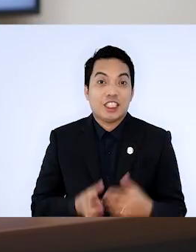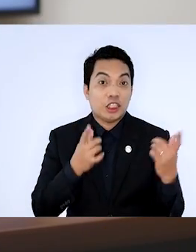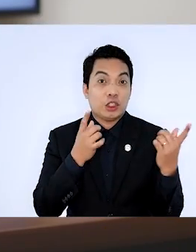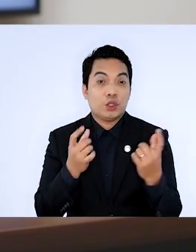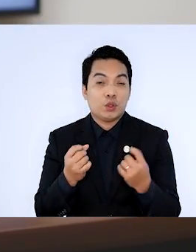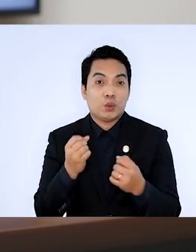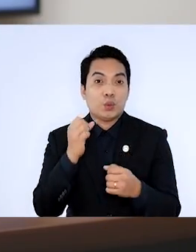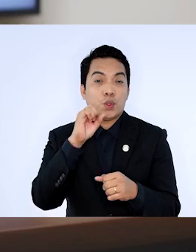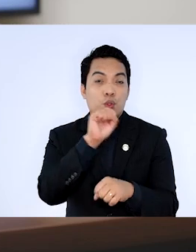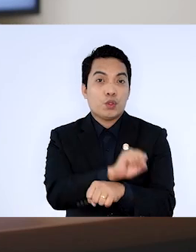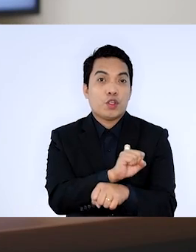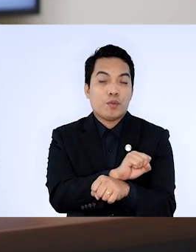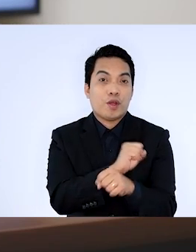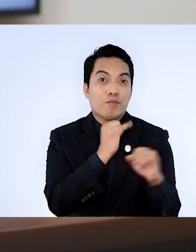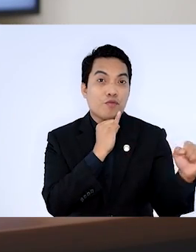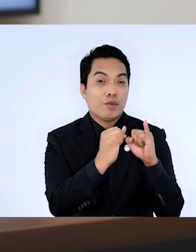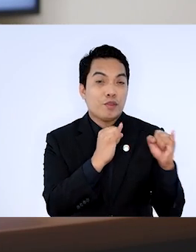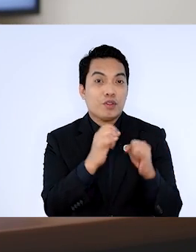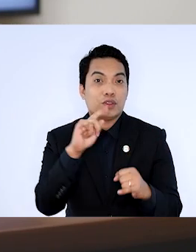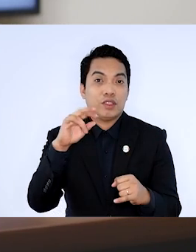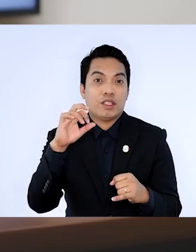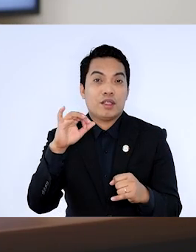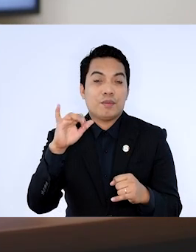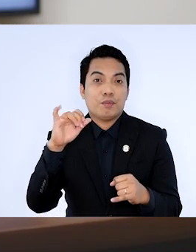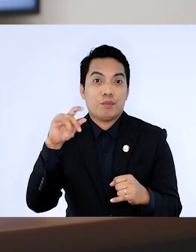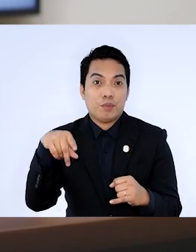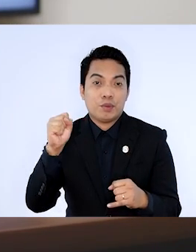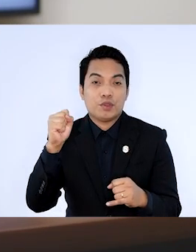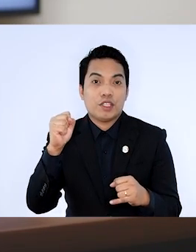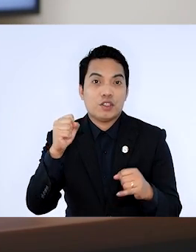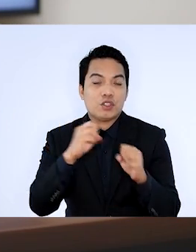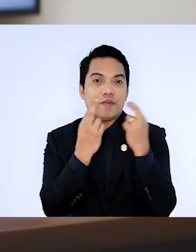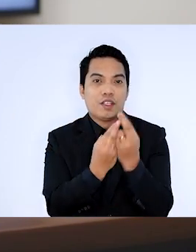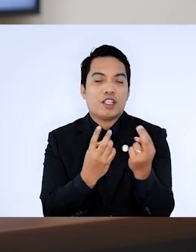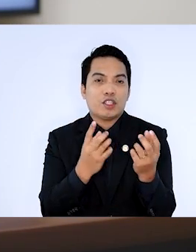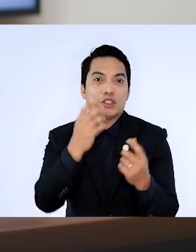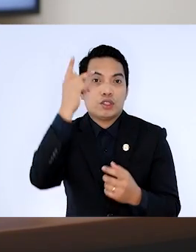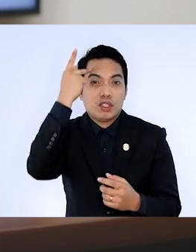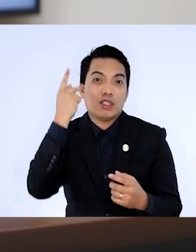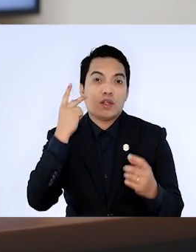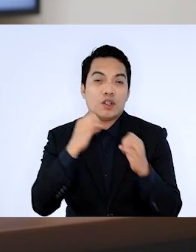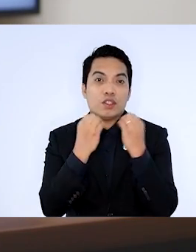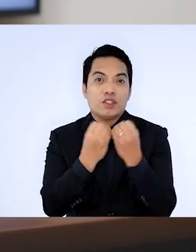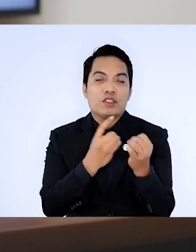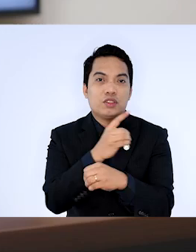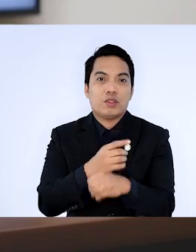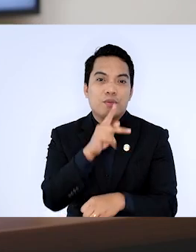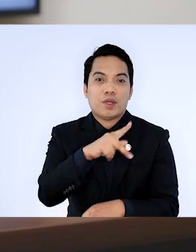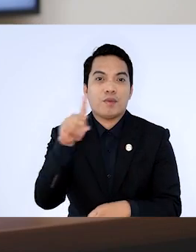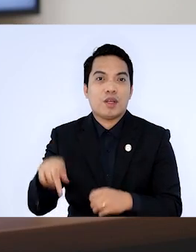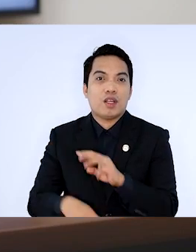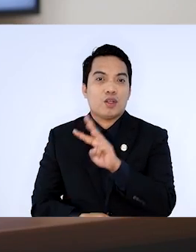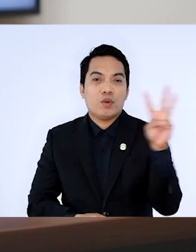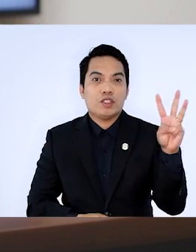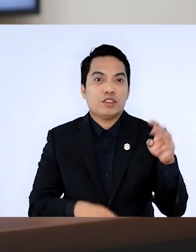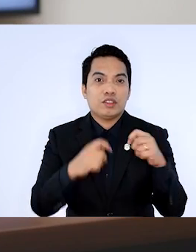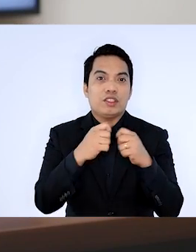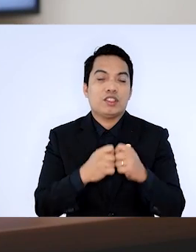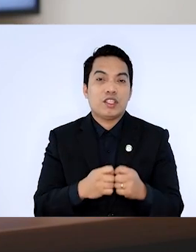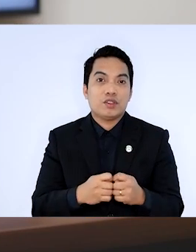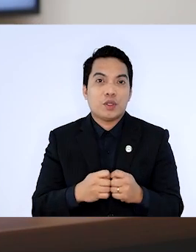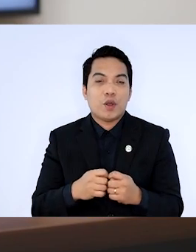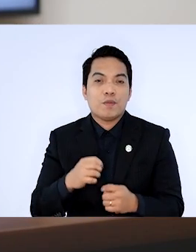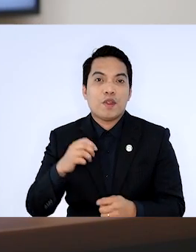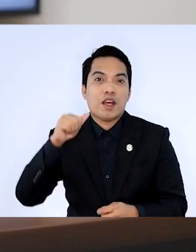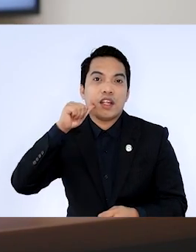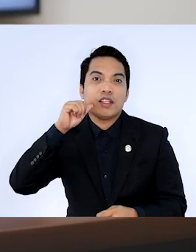Nagsagawa ng job interview tips seminar ang kapisan ng kadiwa sa distrito ng Pampanga West. Ang iba pang mga detalye mula